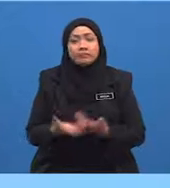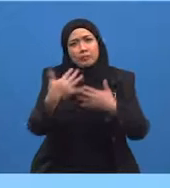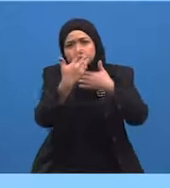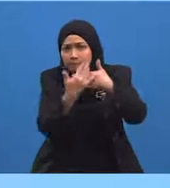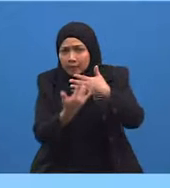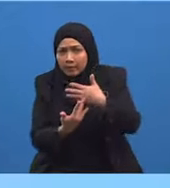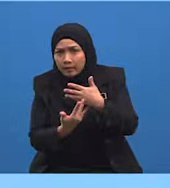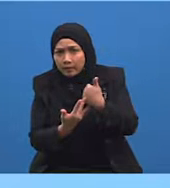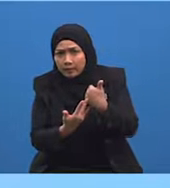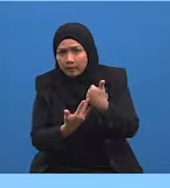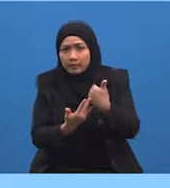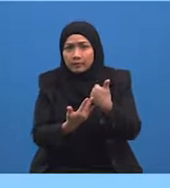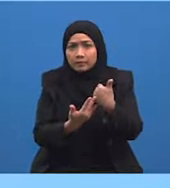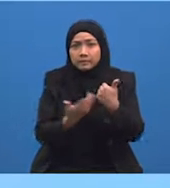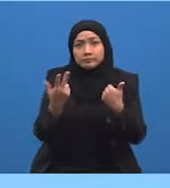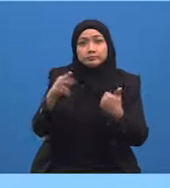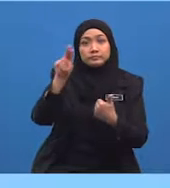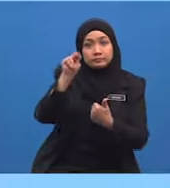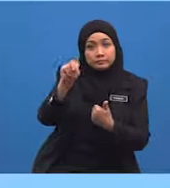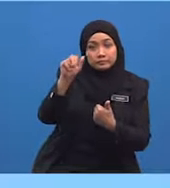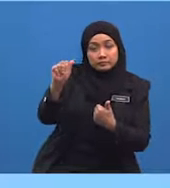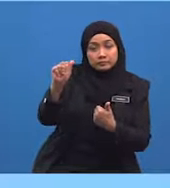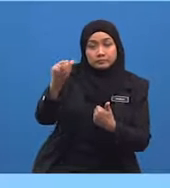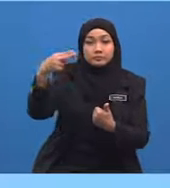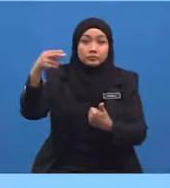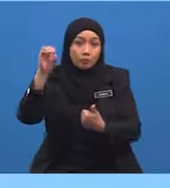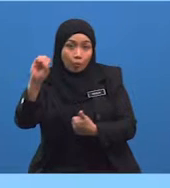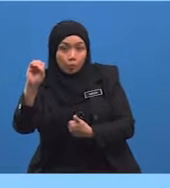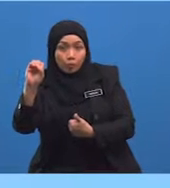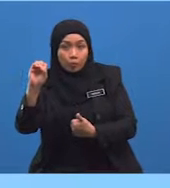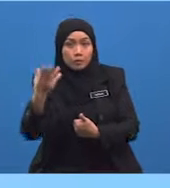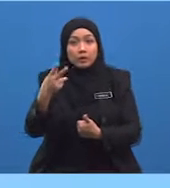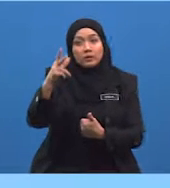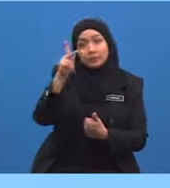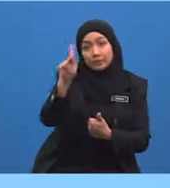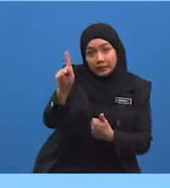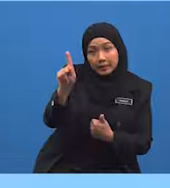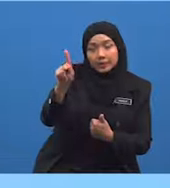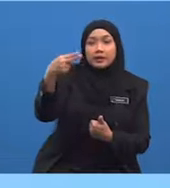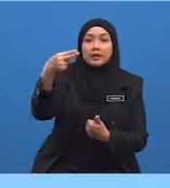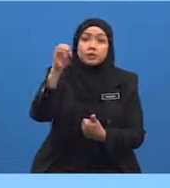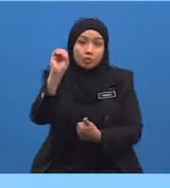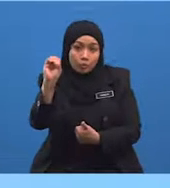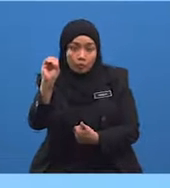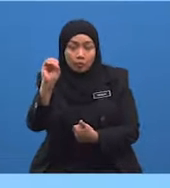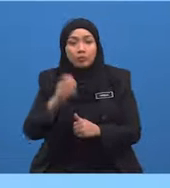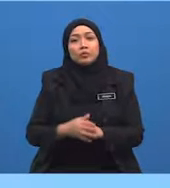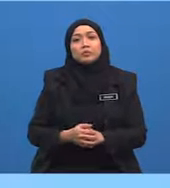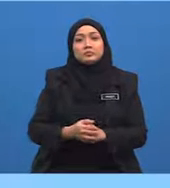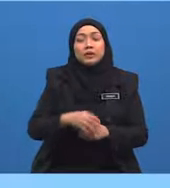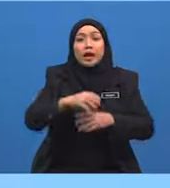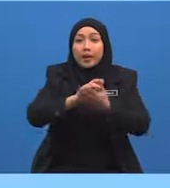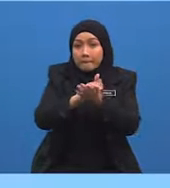darah, larutan natrium hidroksida, larutan kalium hidroksida,